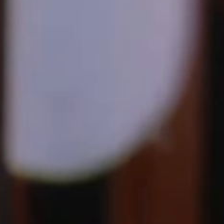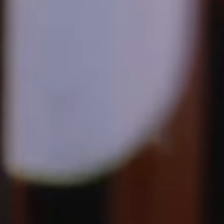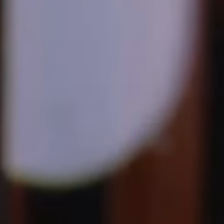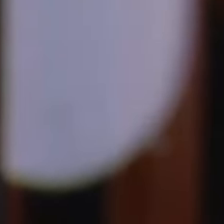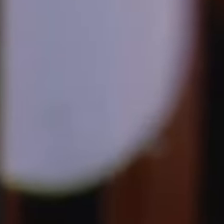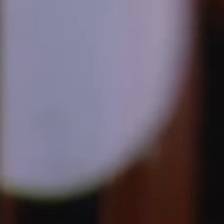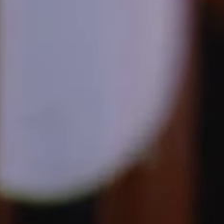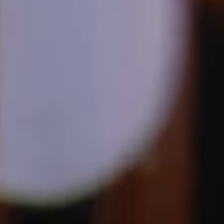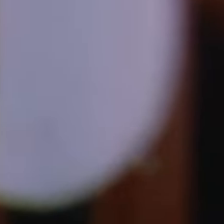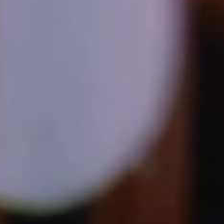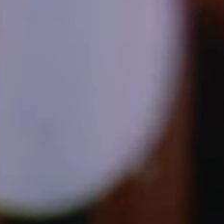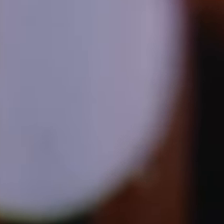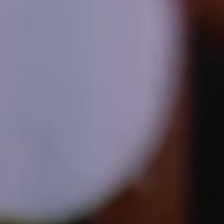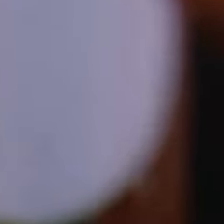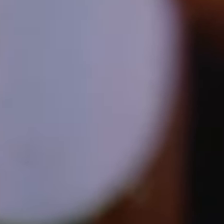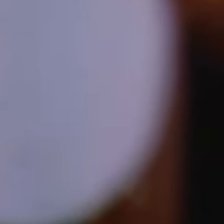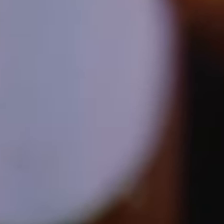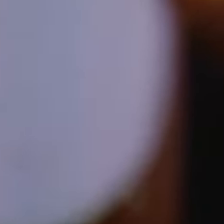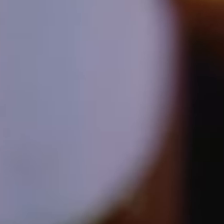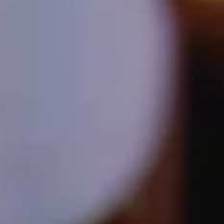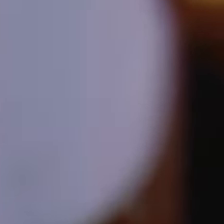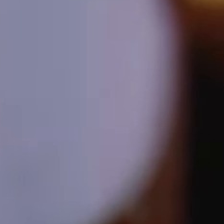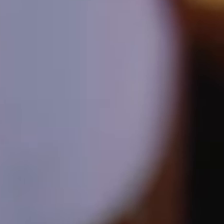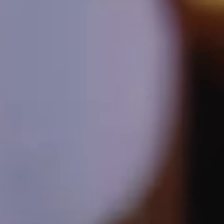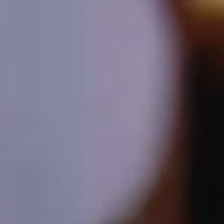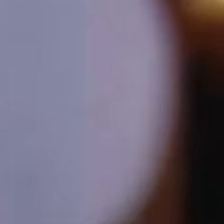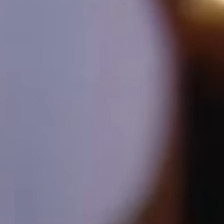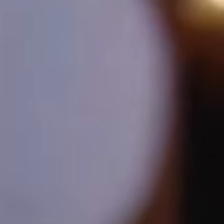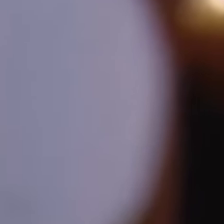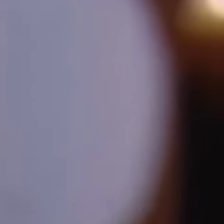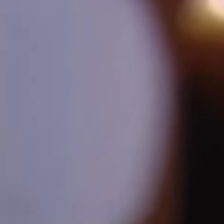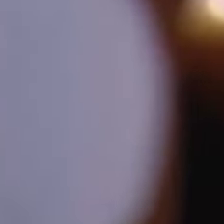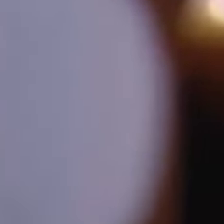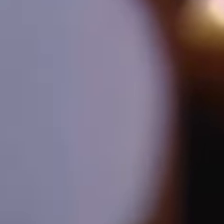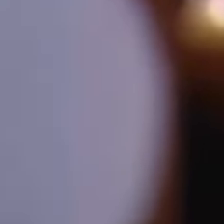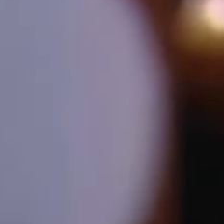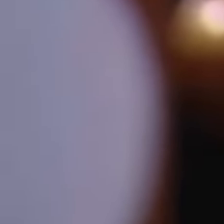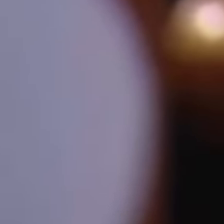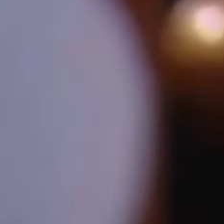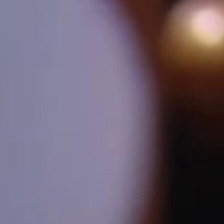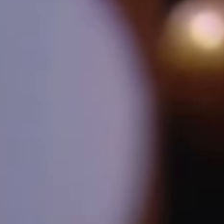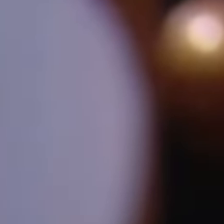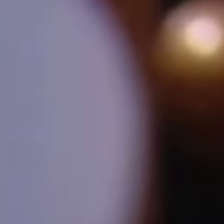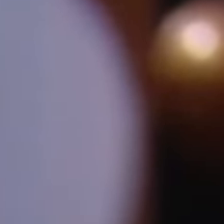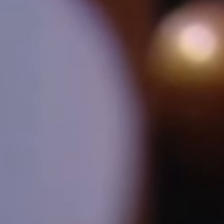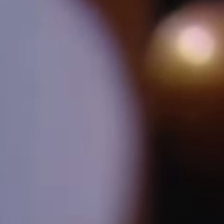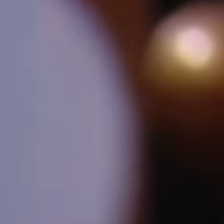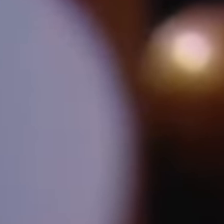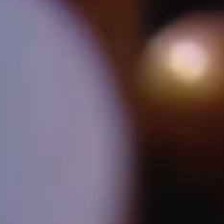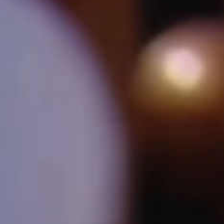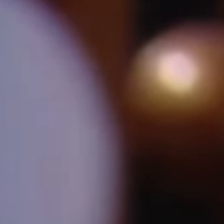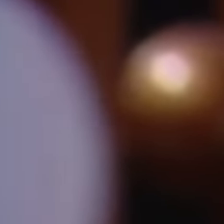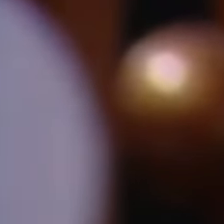فوجدناكم أحباب للزين يا صلاة الزين على نبينا يا